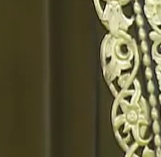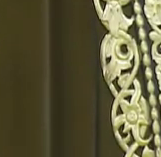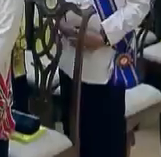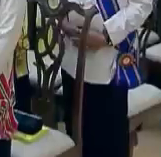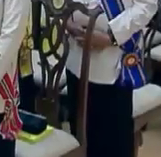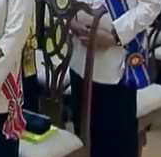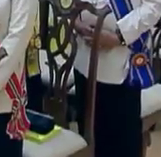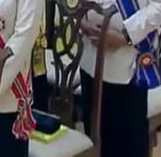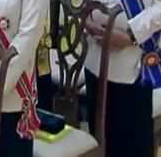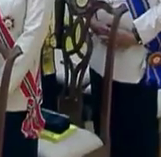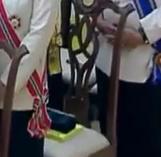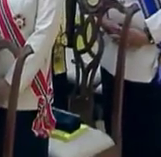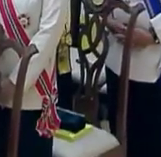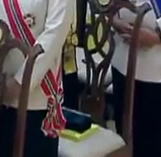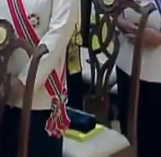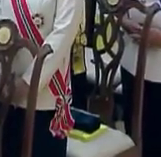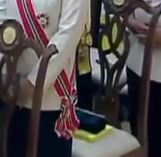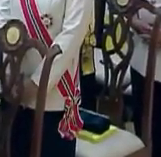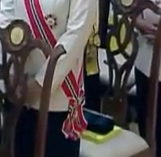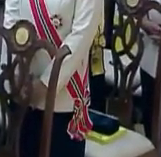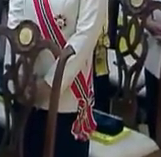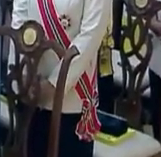negara.